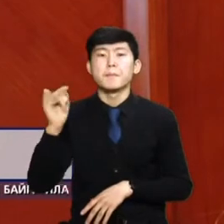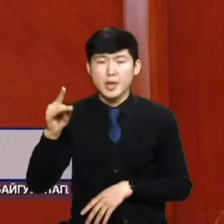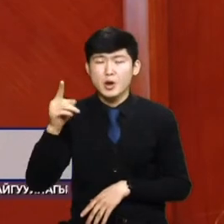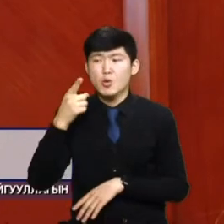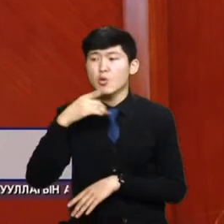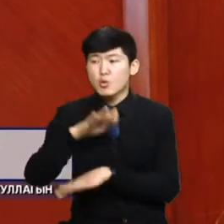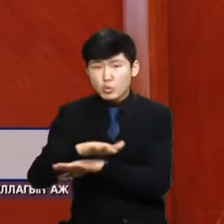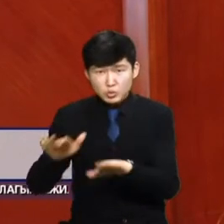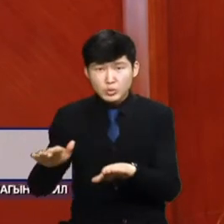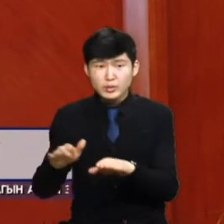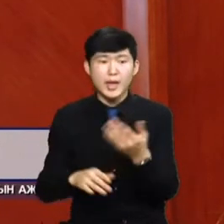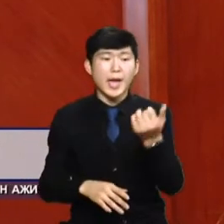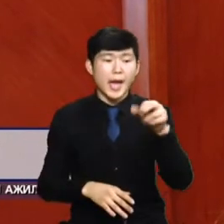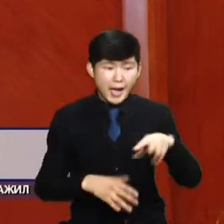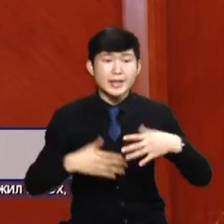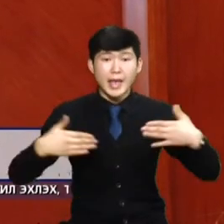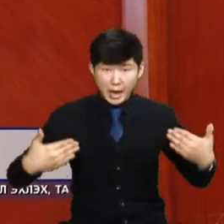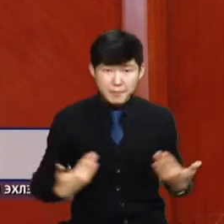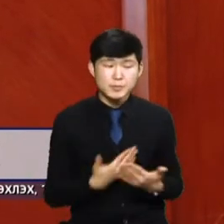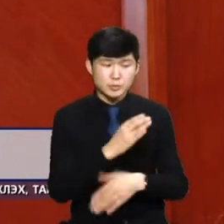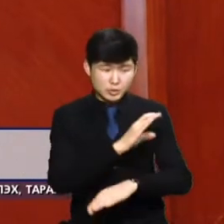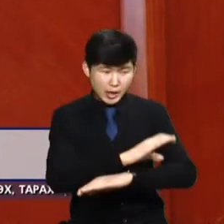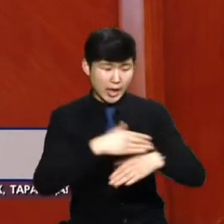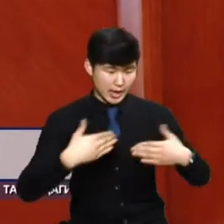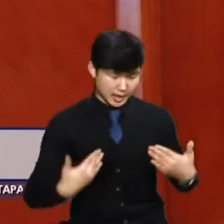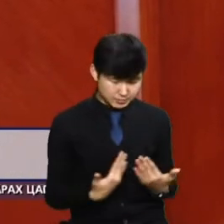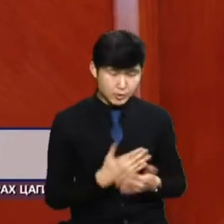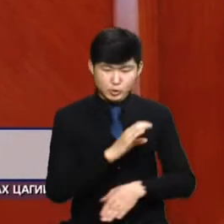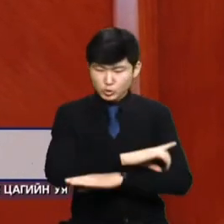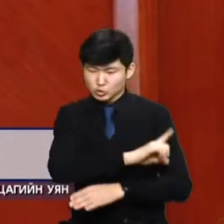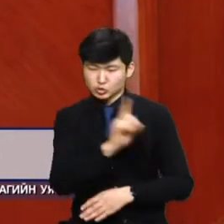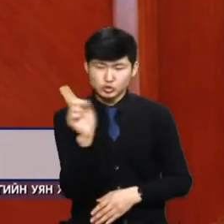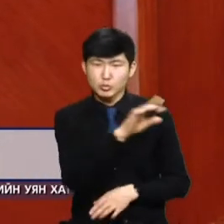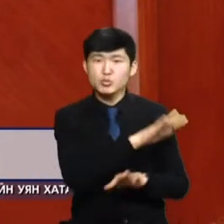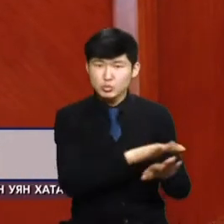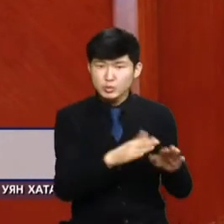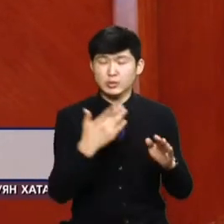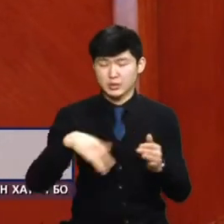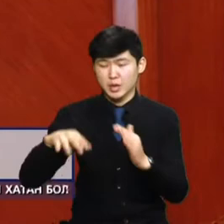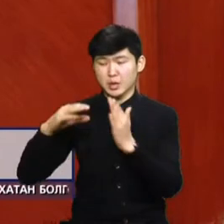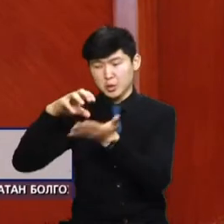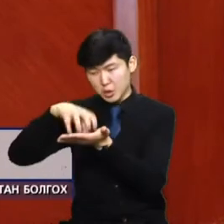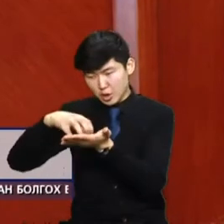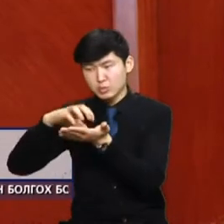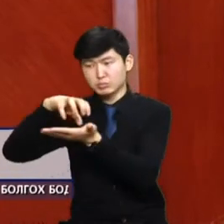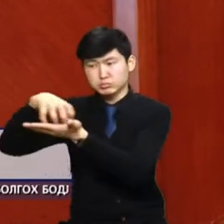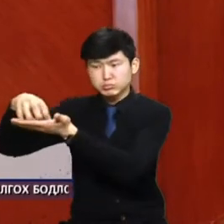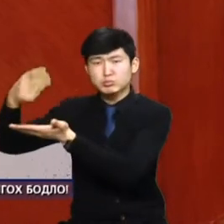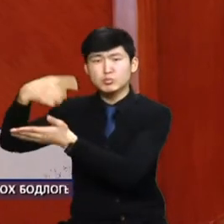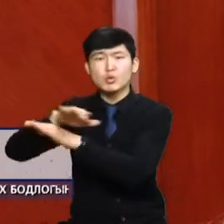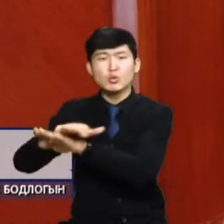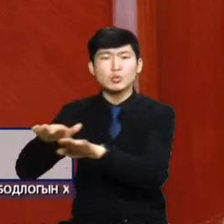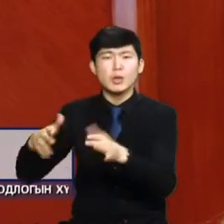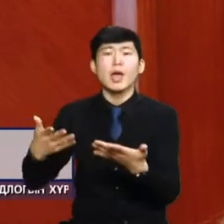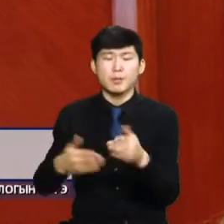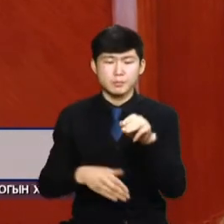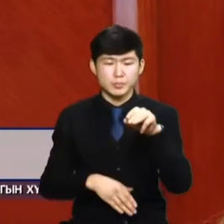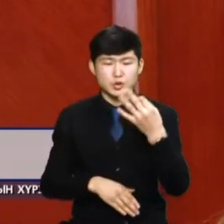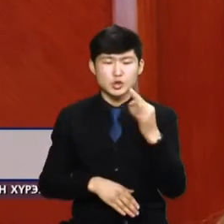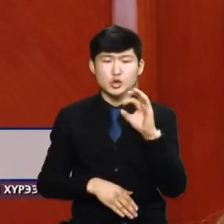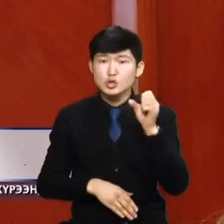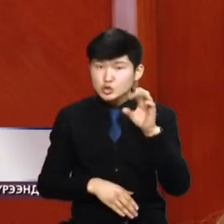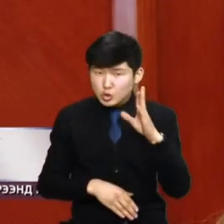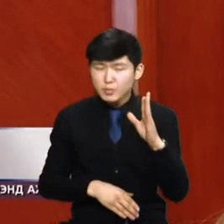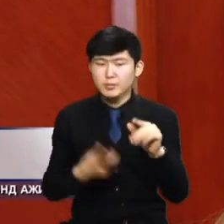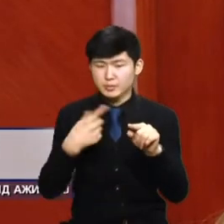заман одоо энэ айлт одоо амьдрдаг, айлт одоо явж сургуультай явдаг хүүхдүүд заман одоо гэр хорооллын одоо зарим зорилт бүлгийн хүүхдүүдтэй төсөв болон